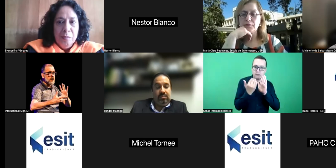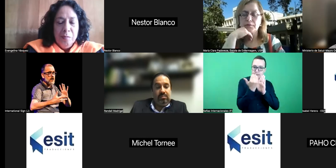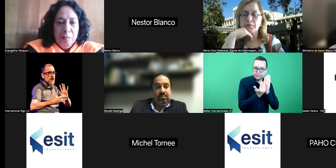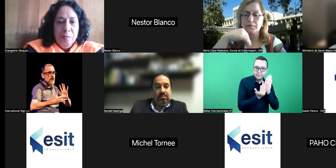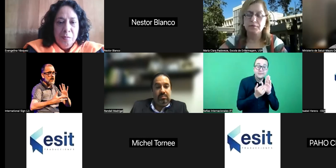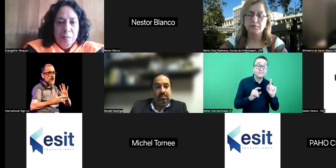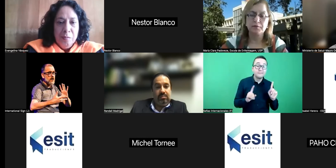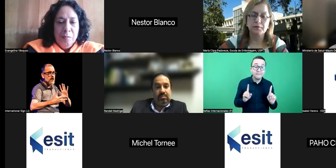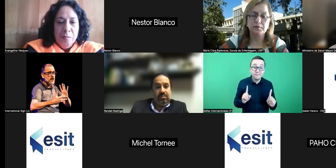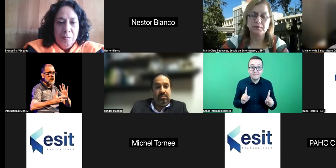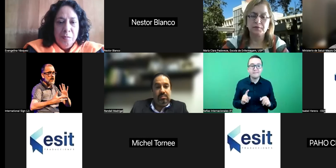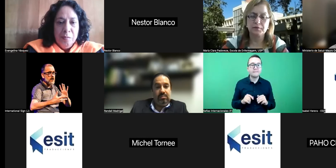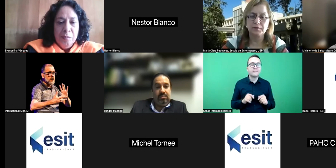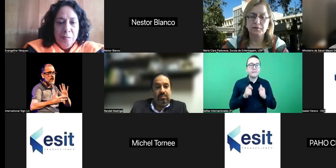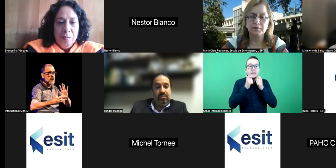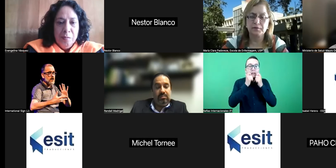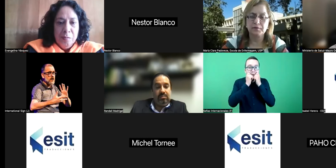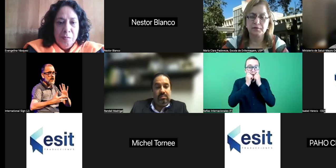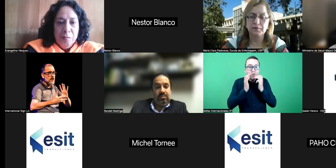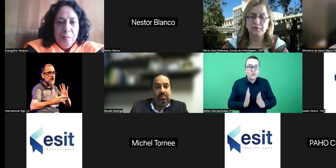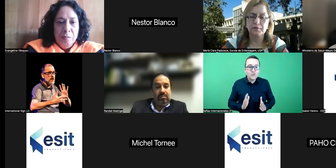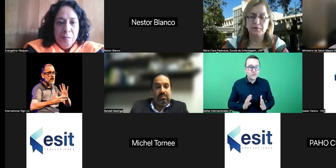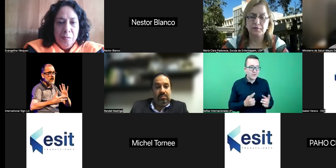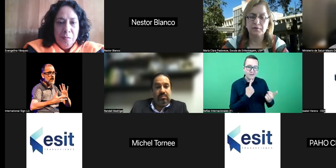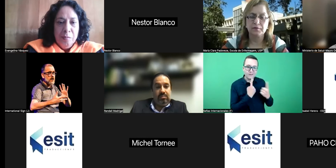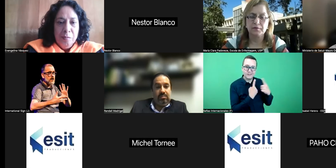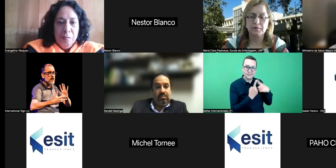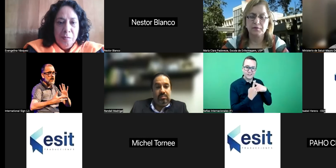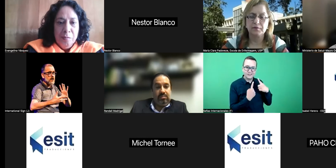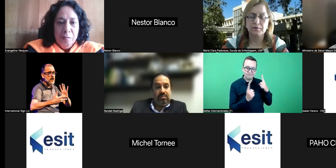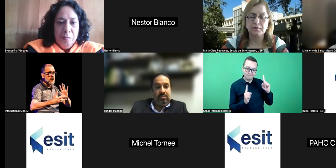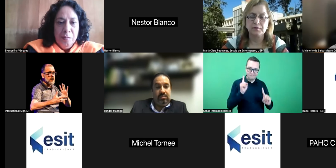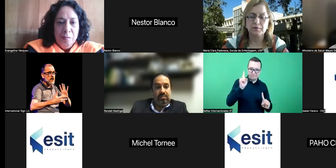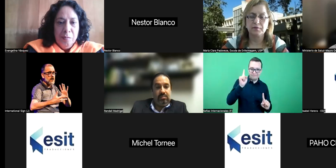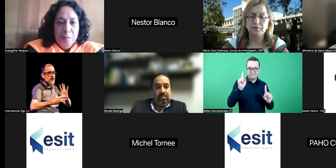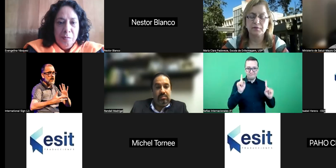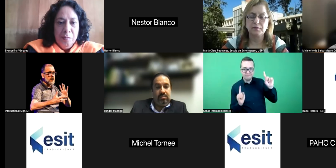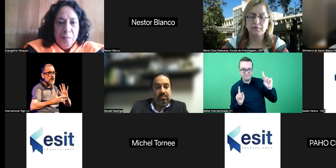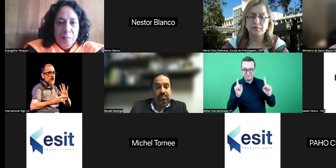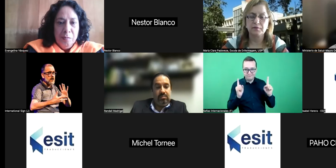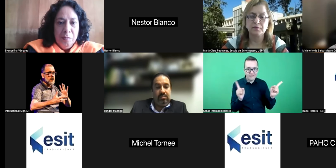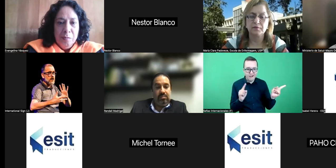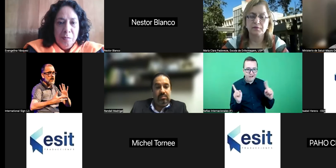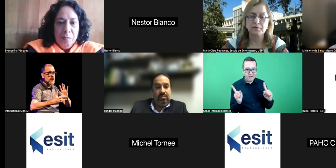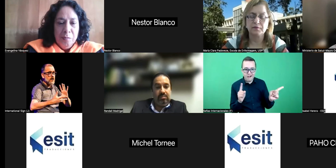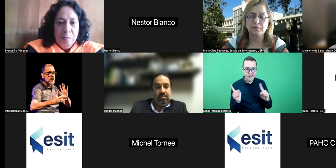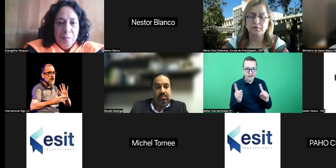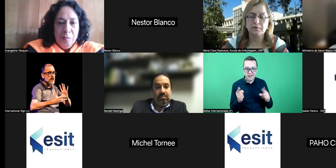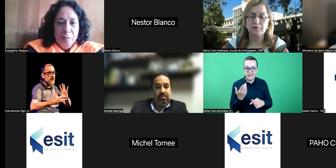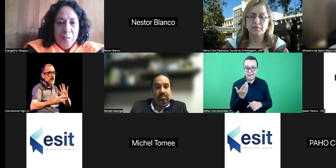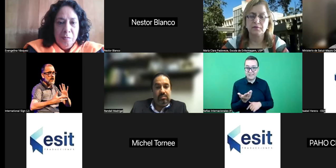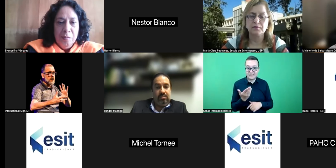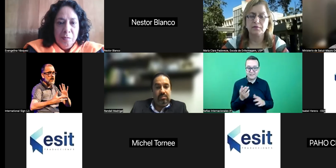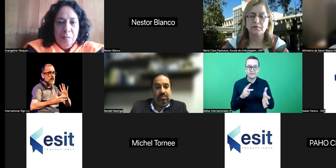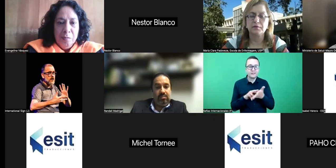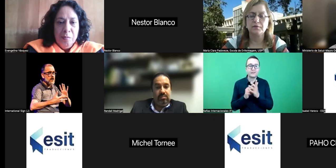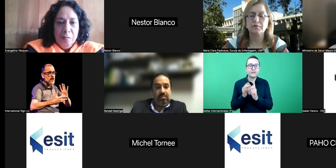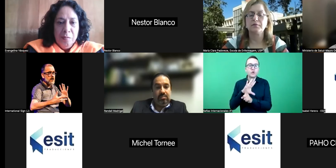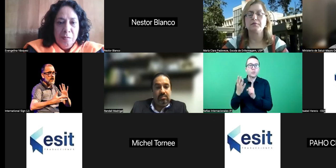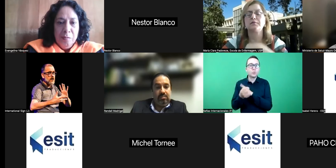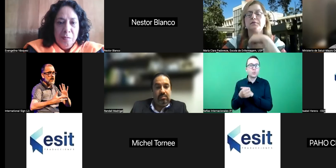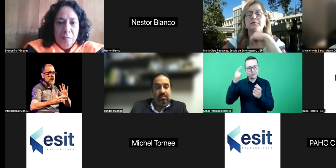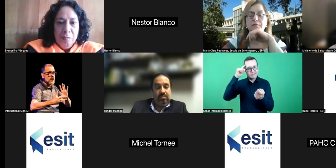législatif, mais aussi en termes de rapports humains. Quand on parle de rapports humains, on parle de ce